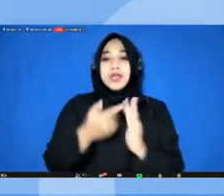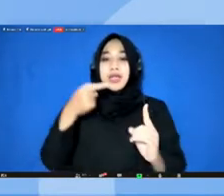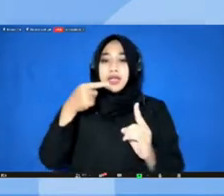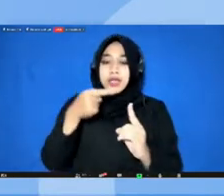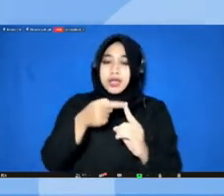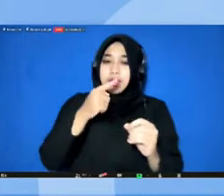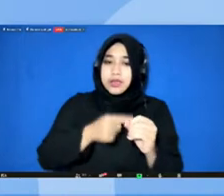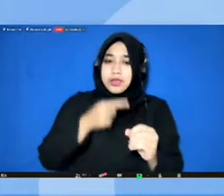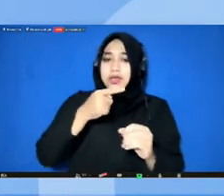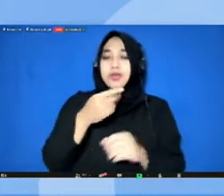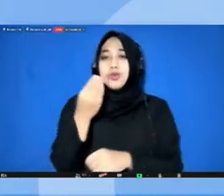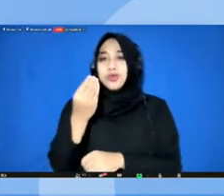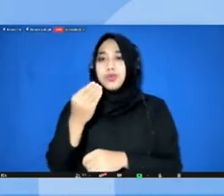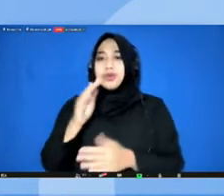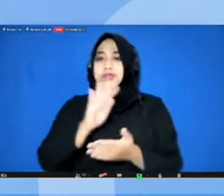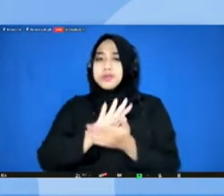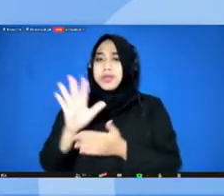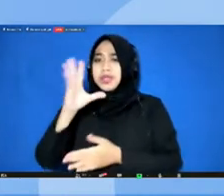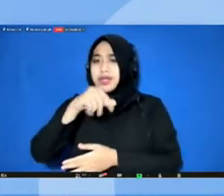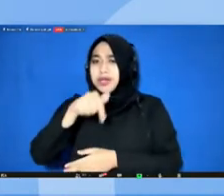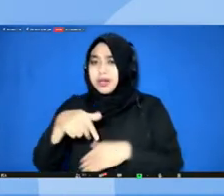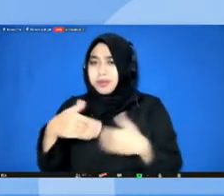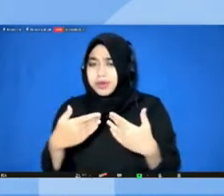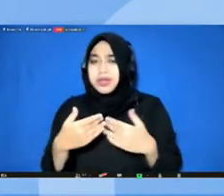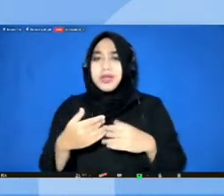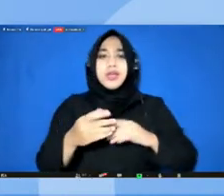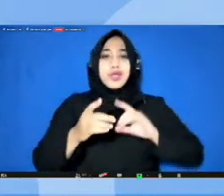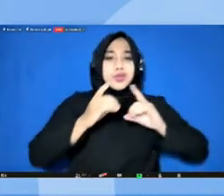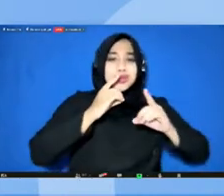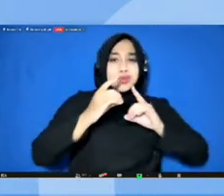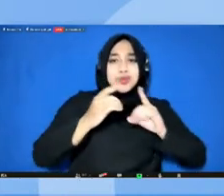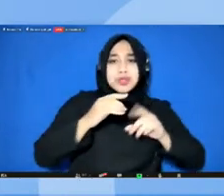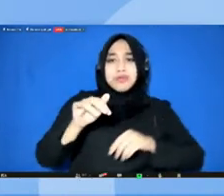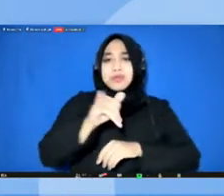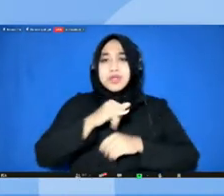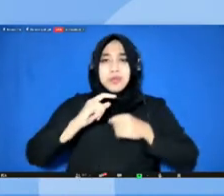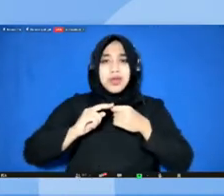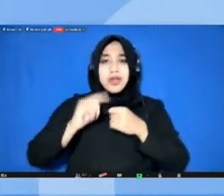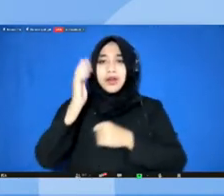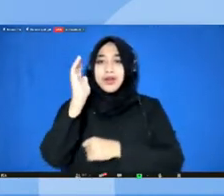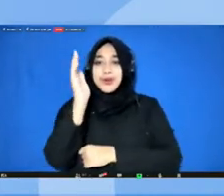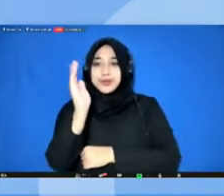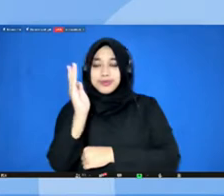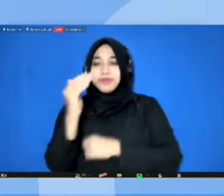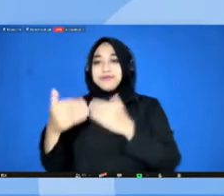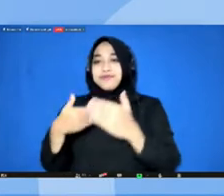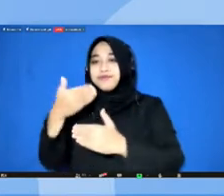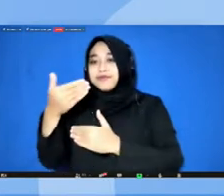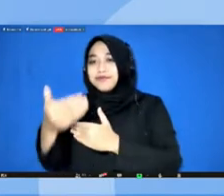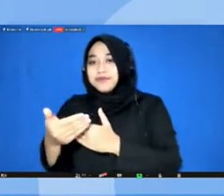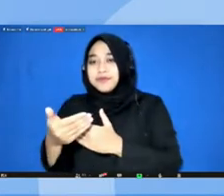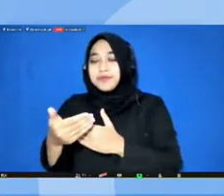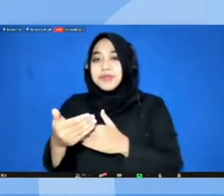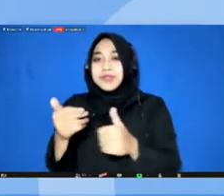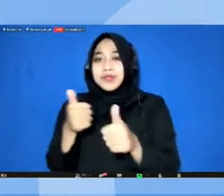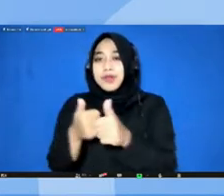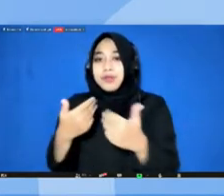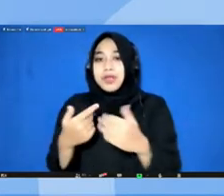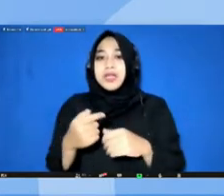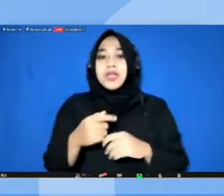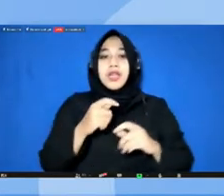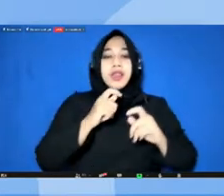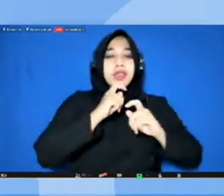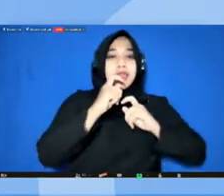paling ditunggu pada kesempatan hari ini, yaitu sesi diskusi panel bersama para narasumber. Selanjutnya kemudian disusul dengan sesi